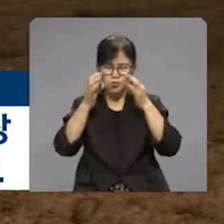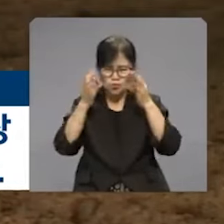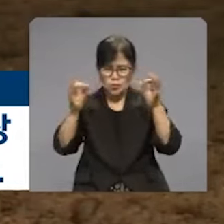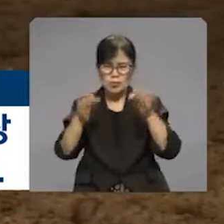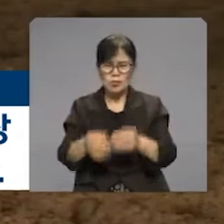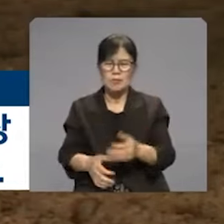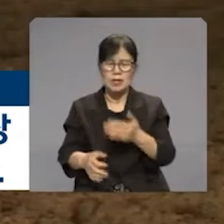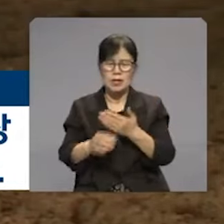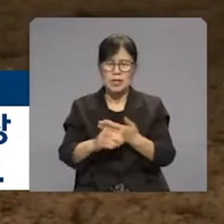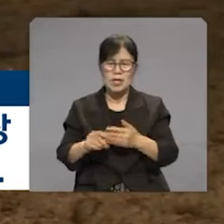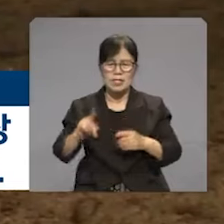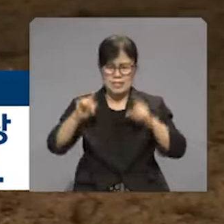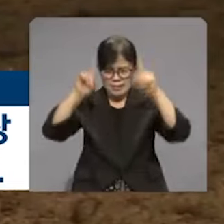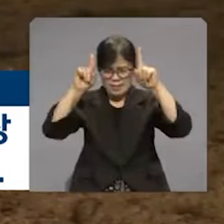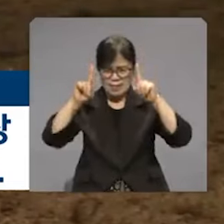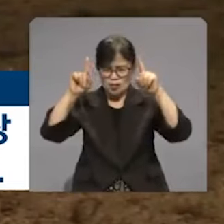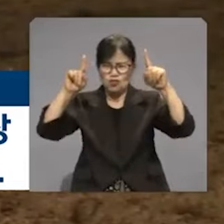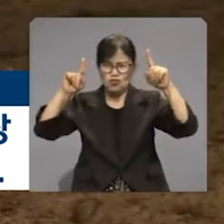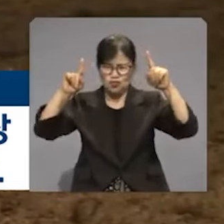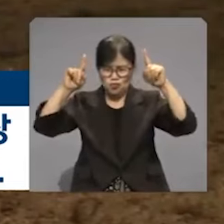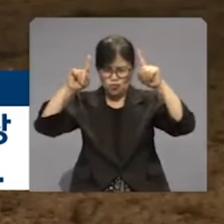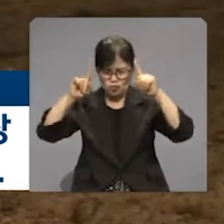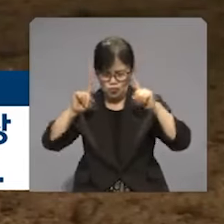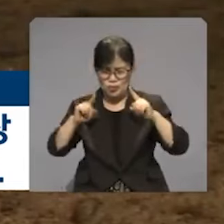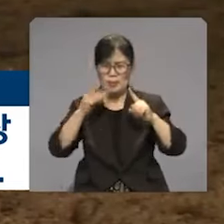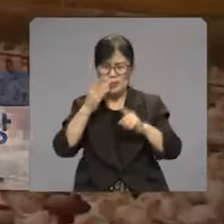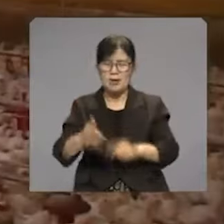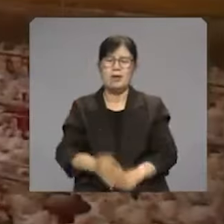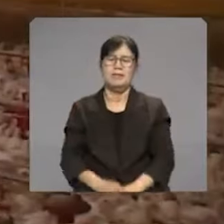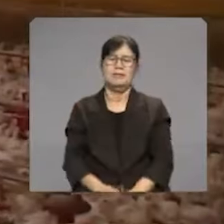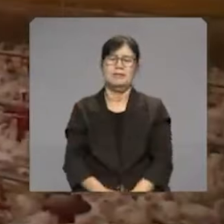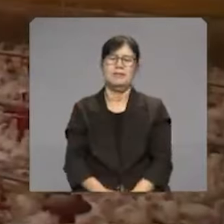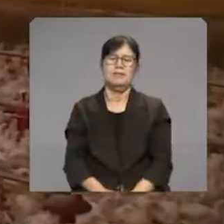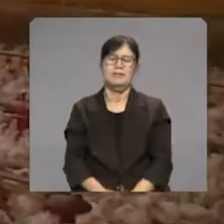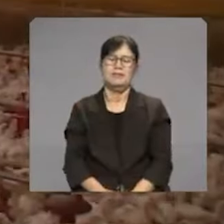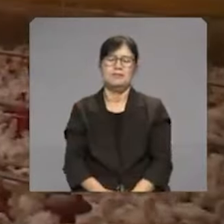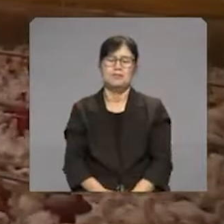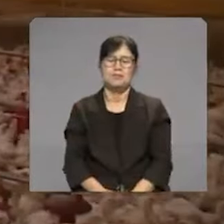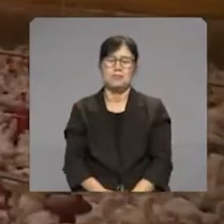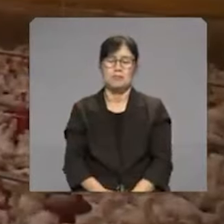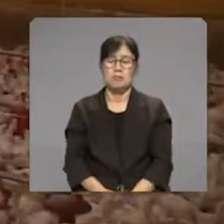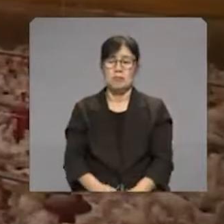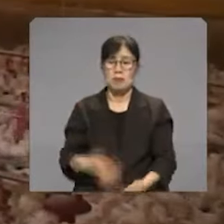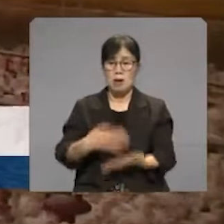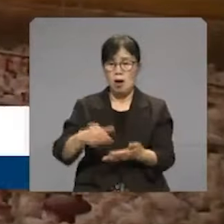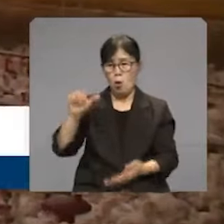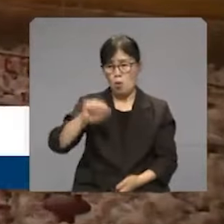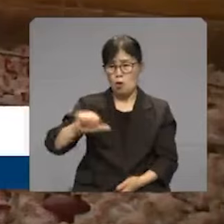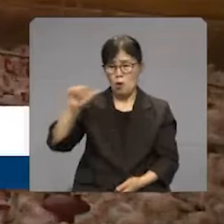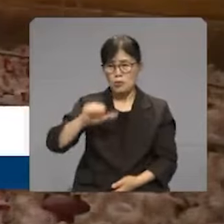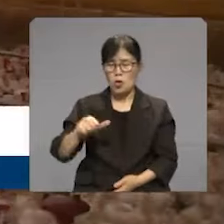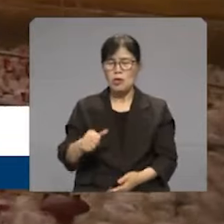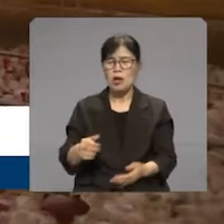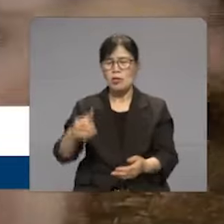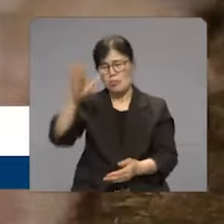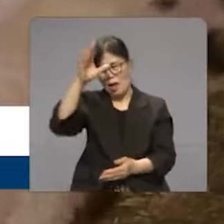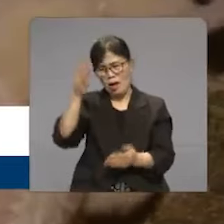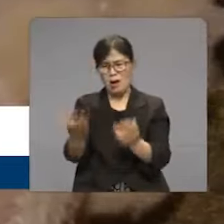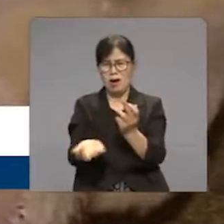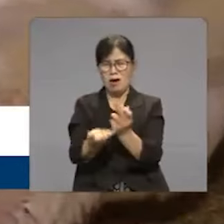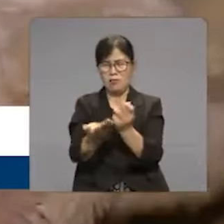있습니다. 그렇게 하면 스트레스를 최대한 줄일 수 있습니다. 5만 5천 두의 닭을 키우는 육계